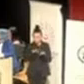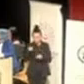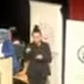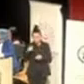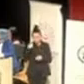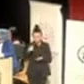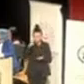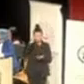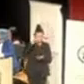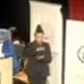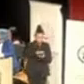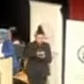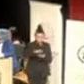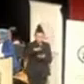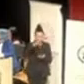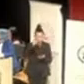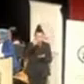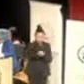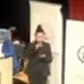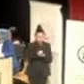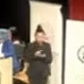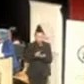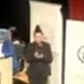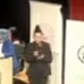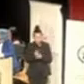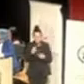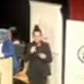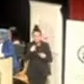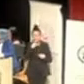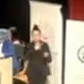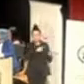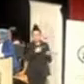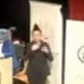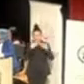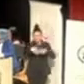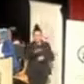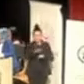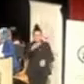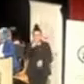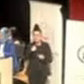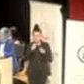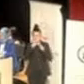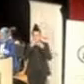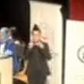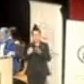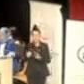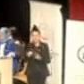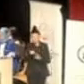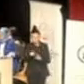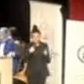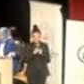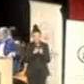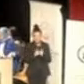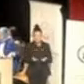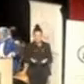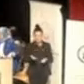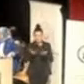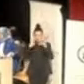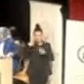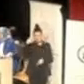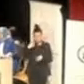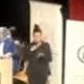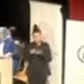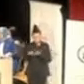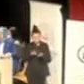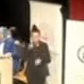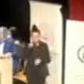ve benzeri işlemler engellenecek. Yani sınırsız erişim verilmiyoruz. Ayrıca dijital kütüphanedeki eser sayısını arttırmayı hedefliyoruz. Bu çalışmalarla